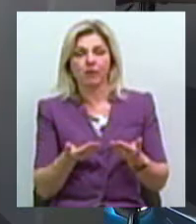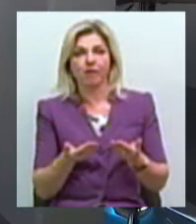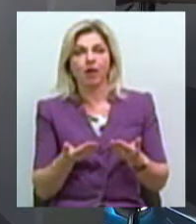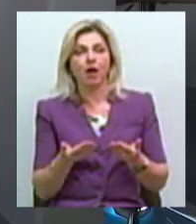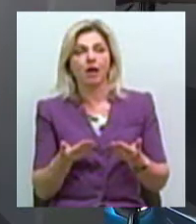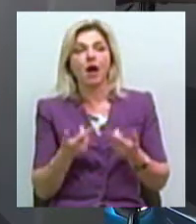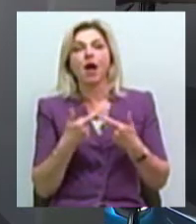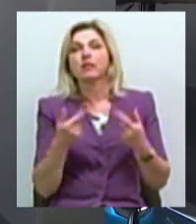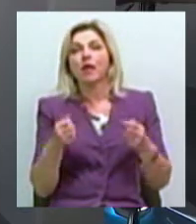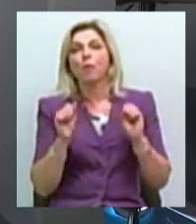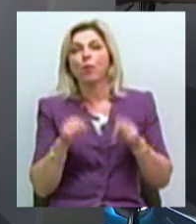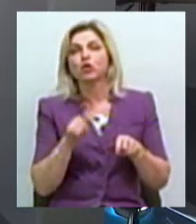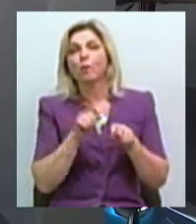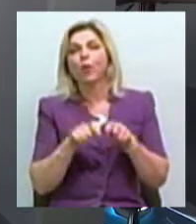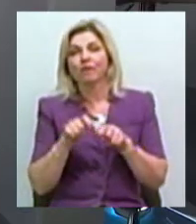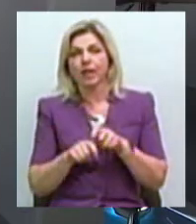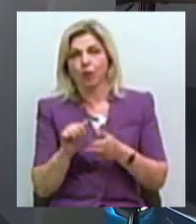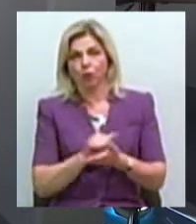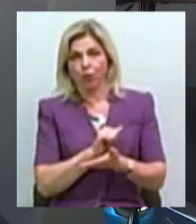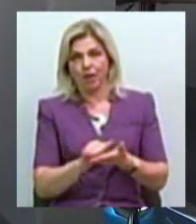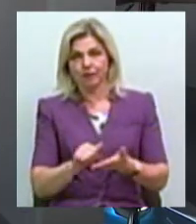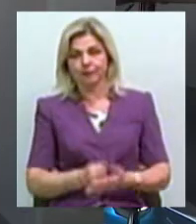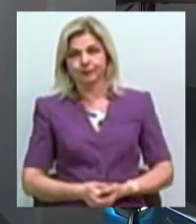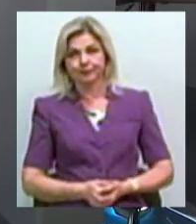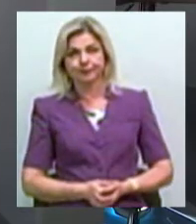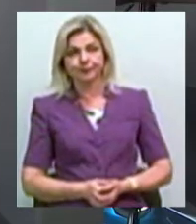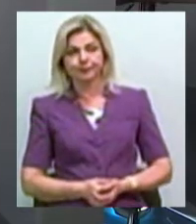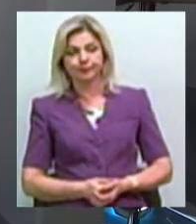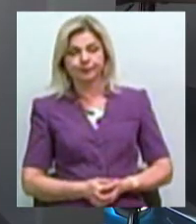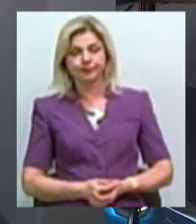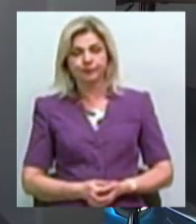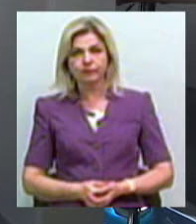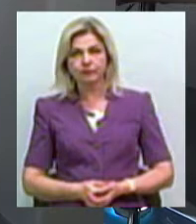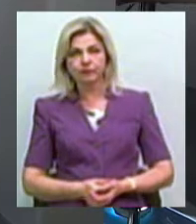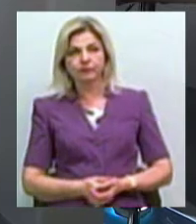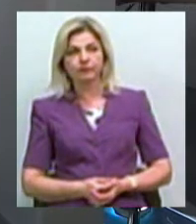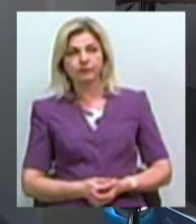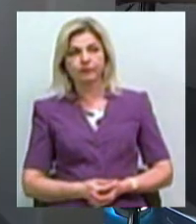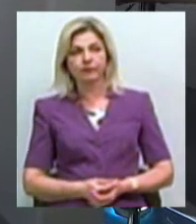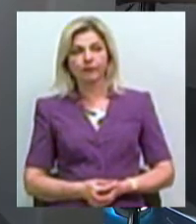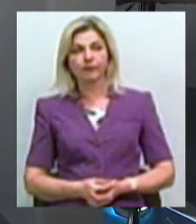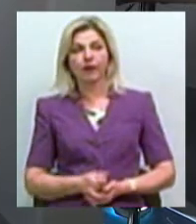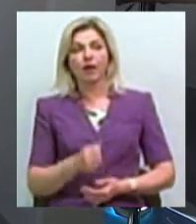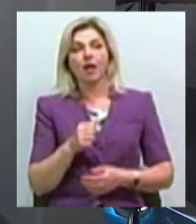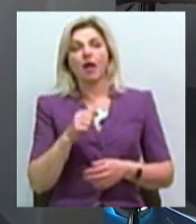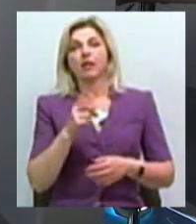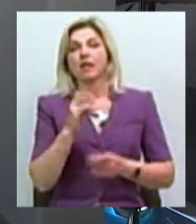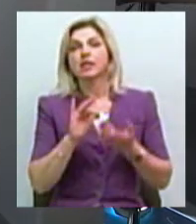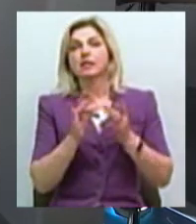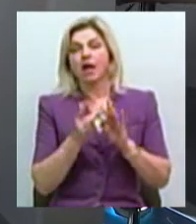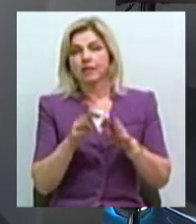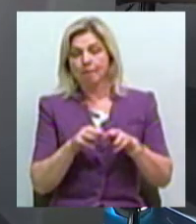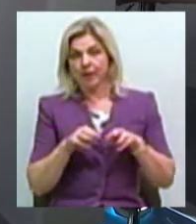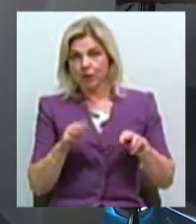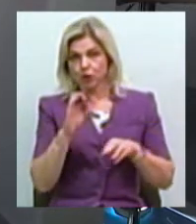можно проверять эти документы, Маргарита Петровна? Документы работодателя? Ну, да, на сайте Мінсоцполітики можна їх